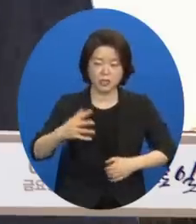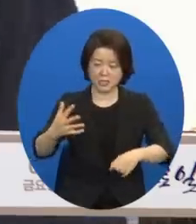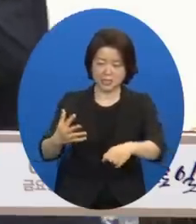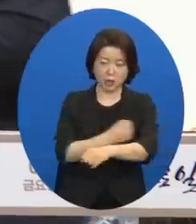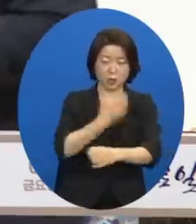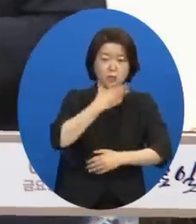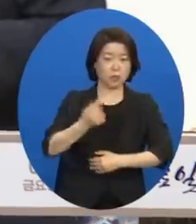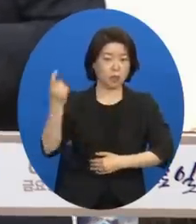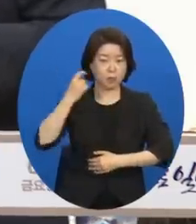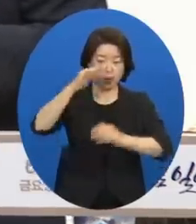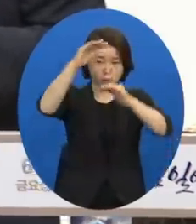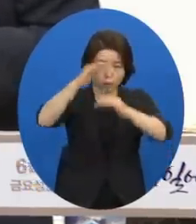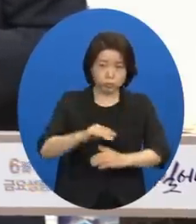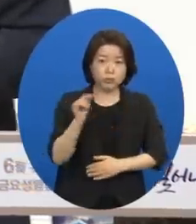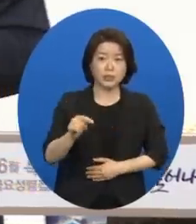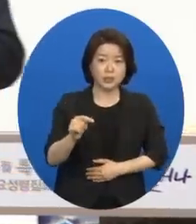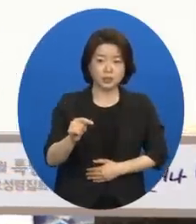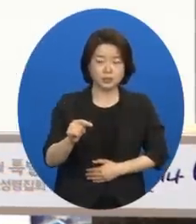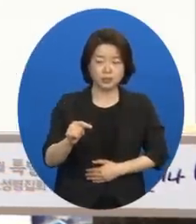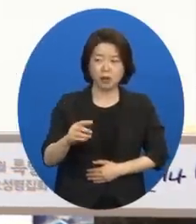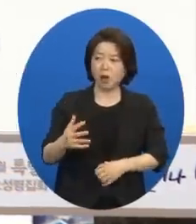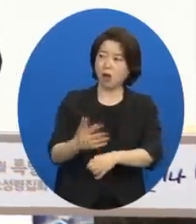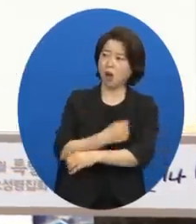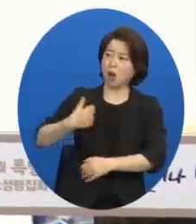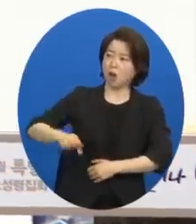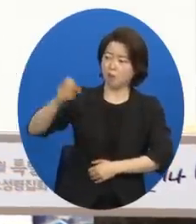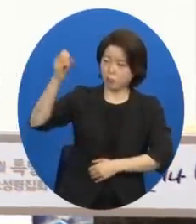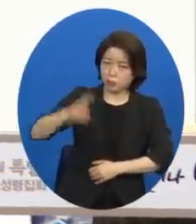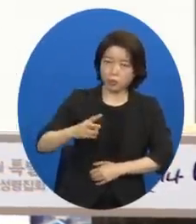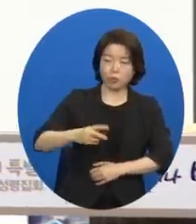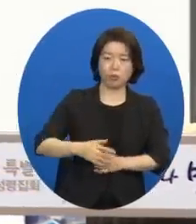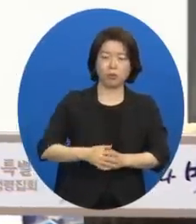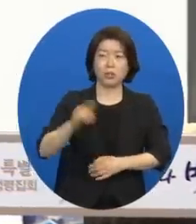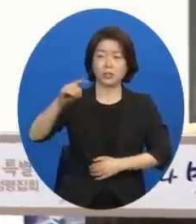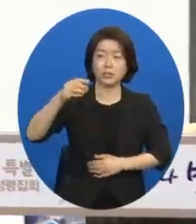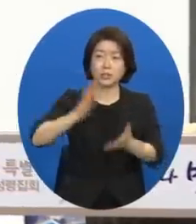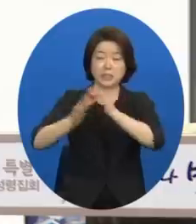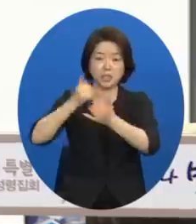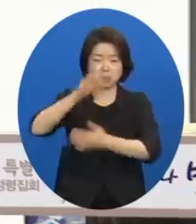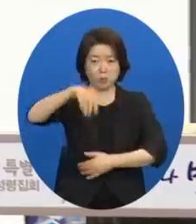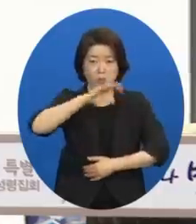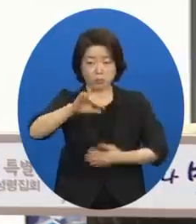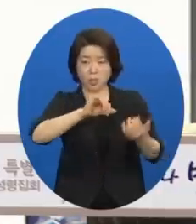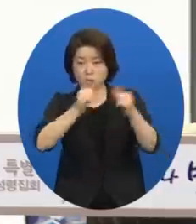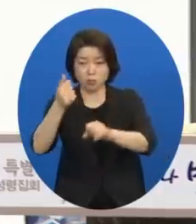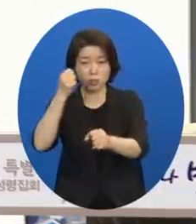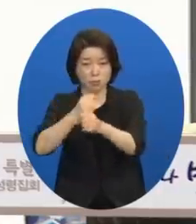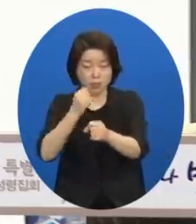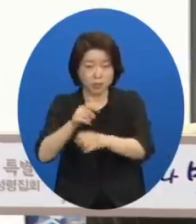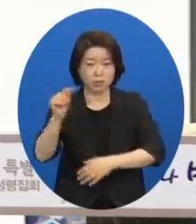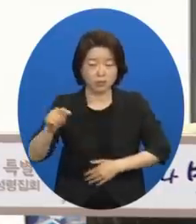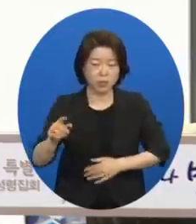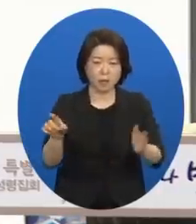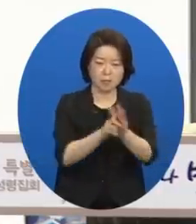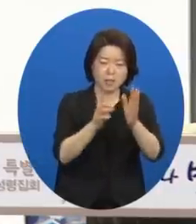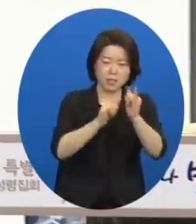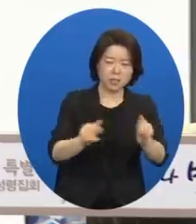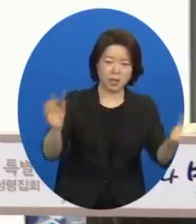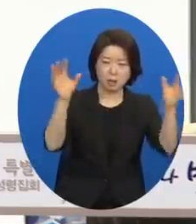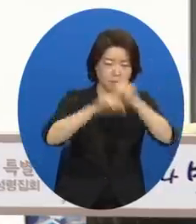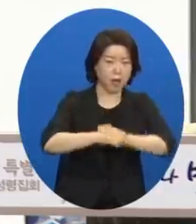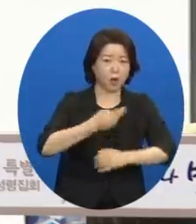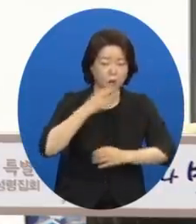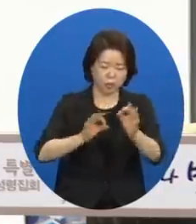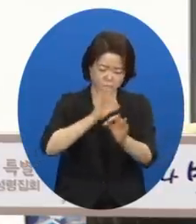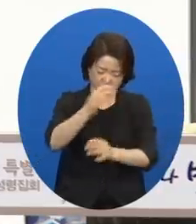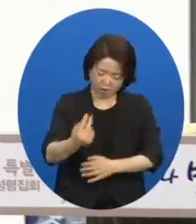어마어마한 복음, 이 엄청난 아들을 십자가에 죽이기까지 사랑해서 우리에게 믿는 자마다 멸망치 않고